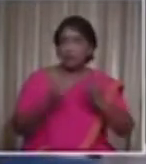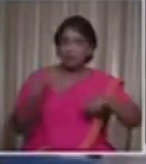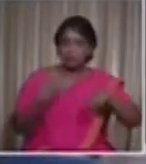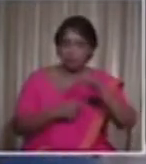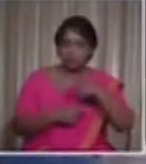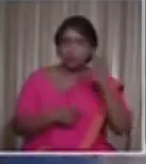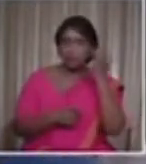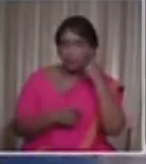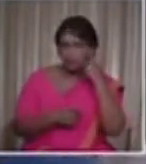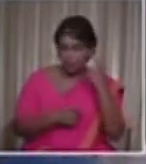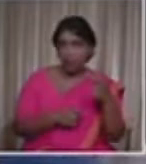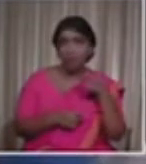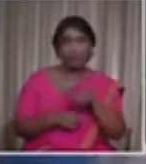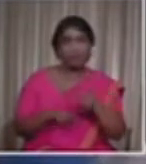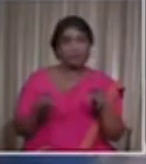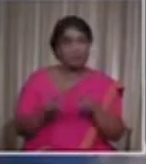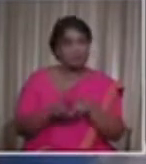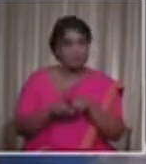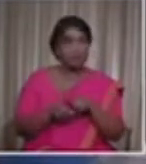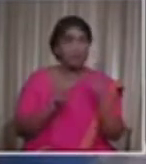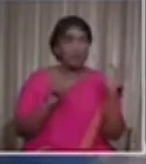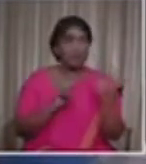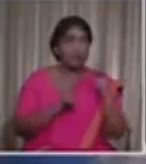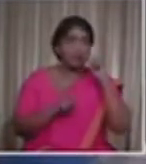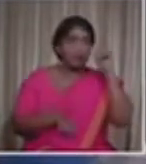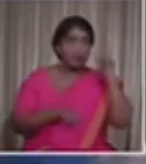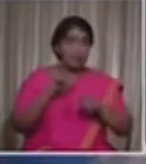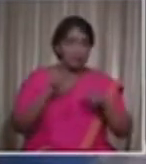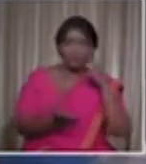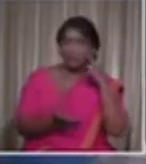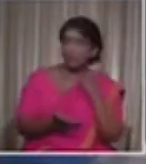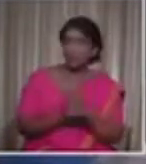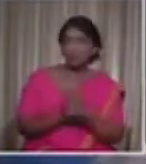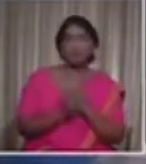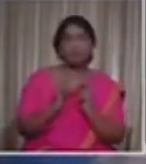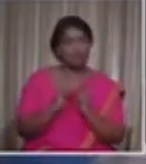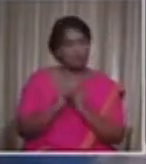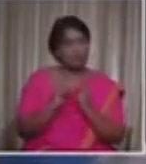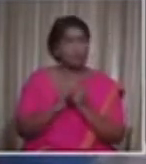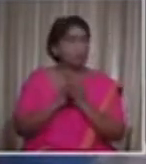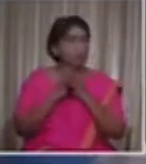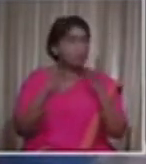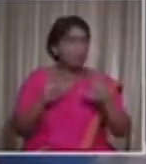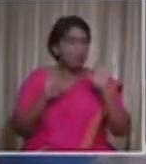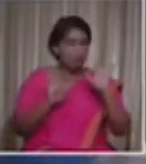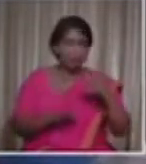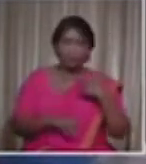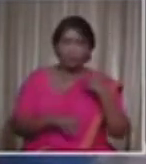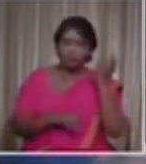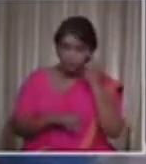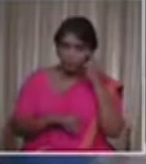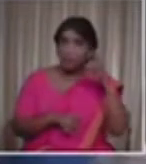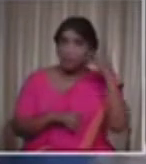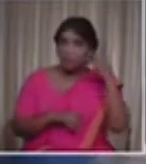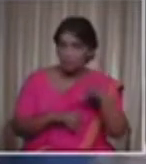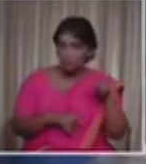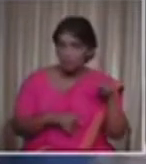දෙනාම දන්නවා. මේ තත්ත්වය නිසා දිනුදු ජන කොටස් වලට දුෂ්කරතා රැසක් පවතින බව අපි දන්නවා. ඒ